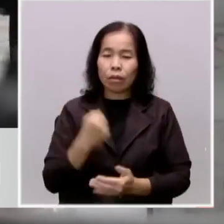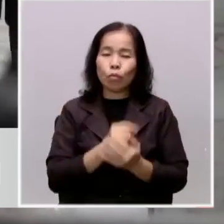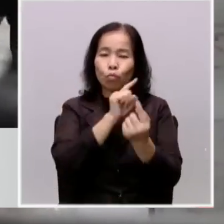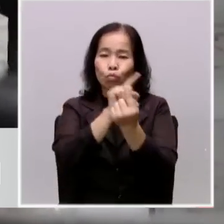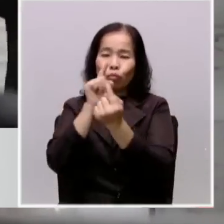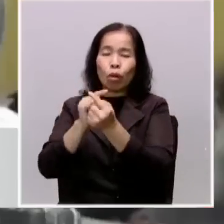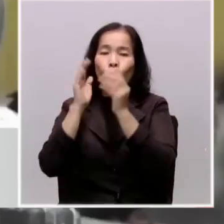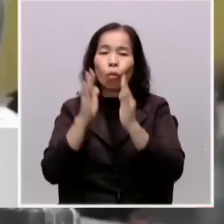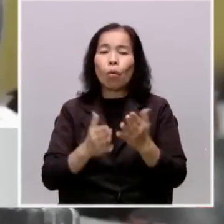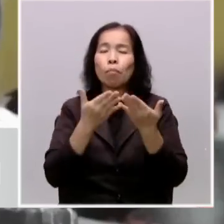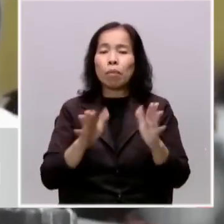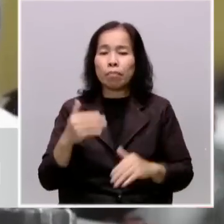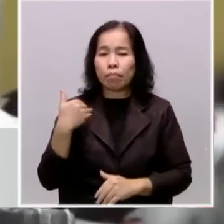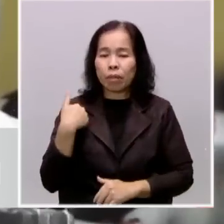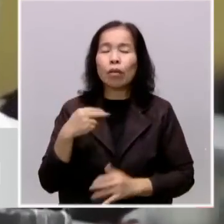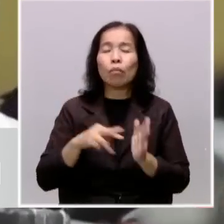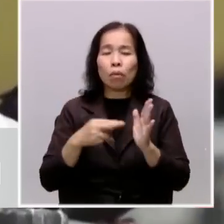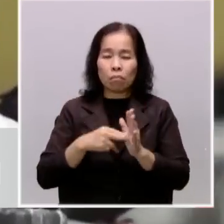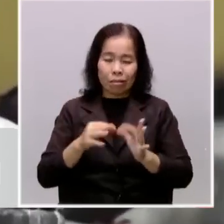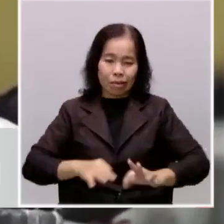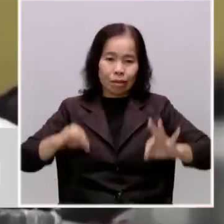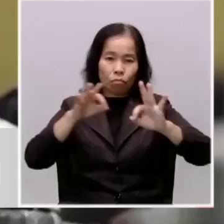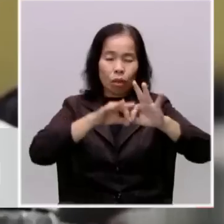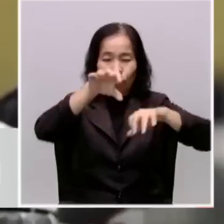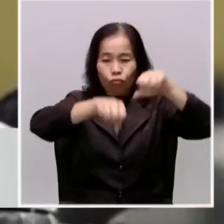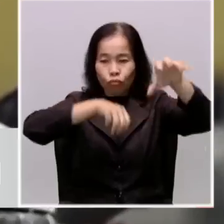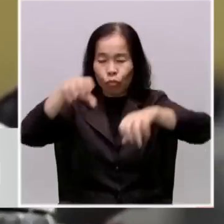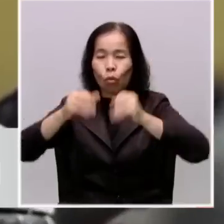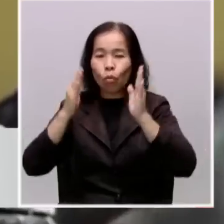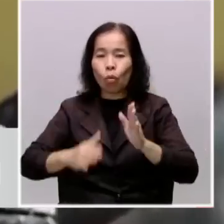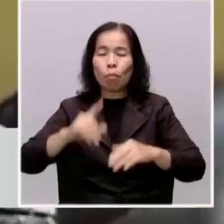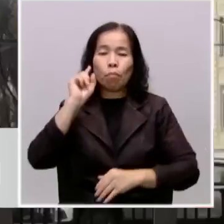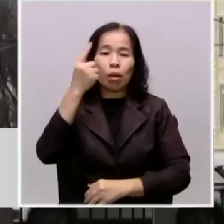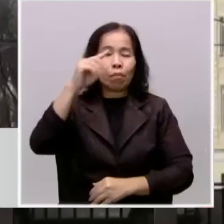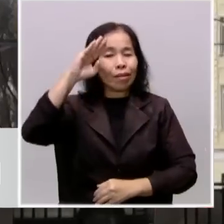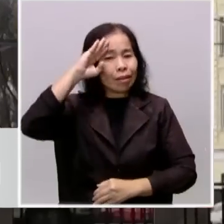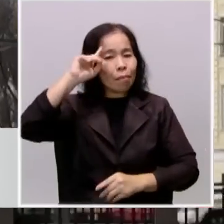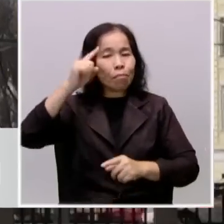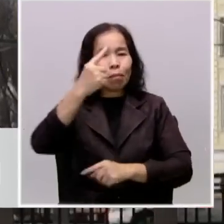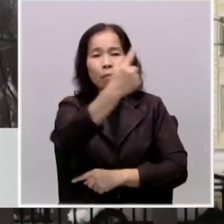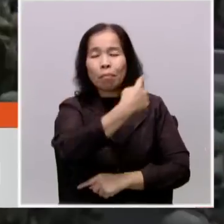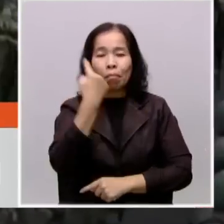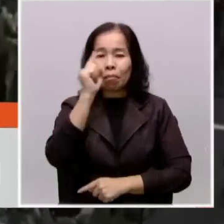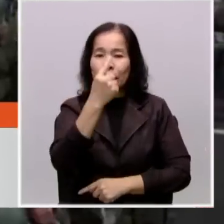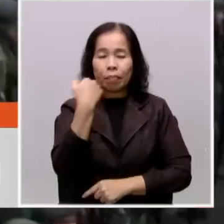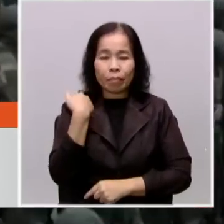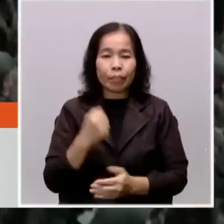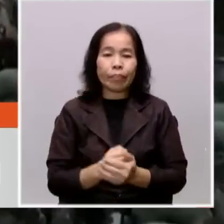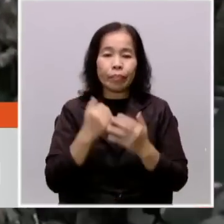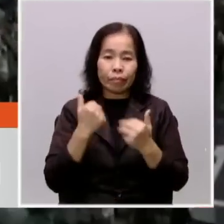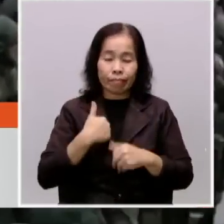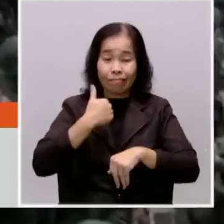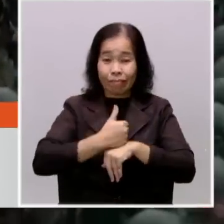เพราะฉะนั้นเขามีบทบาทสำคัญในการระดมพลนักรบหน้าใหม่เข้าสู่สมรภูมิค่ะแล้วปริโกซินคนนี้เองก็คือค